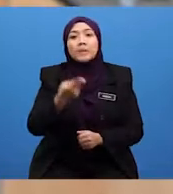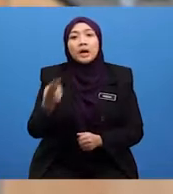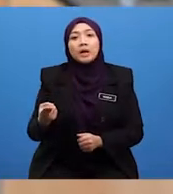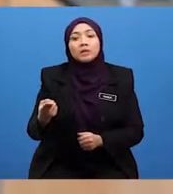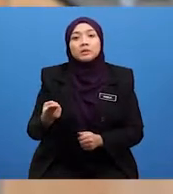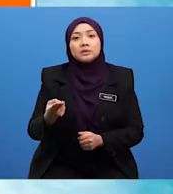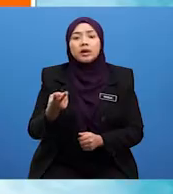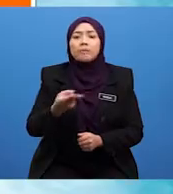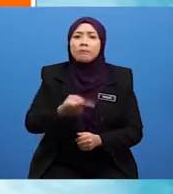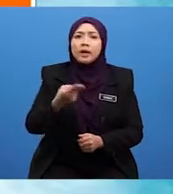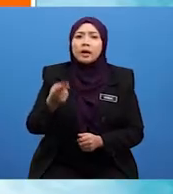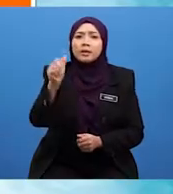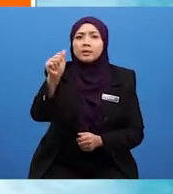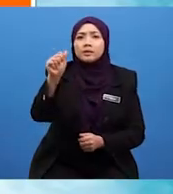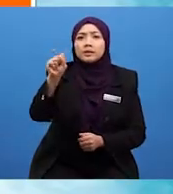bahan berasid.